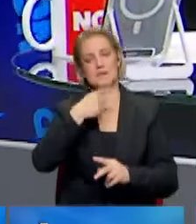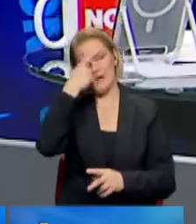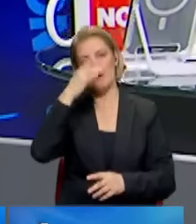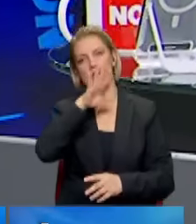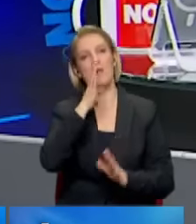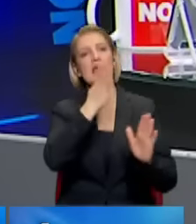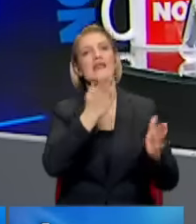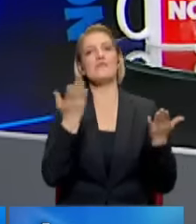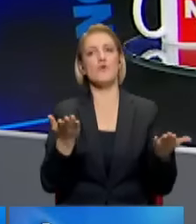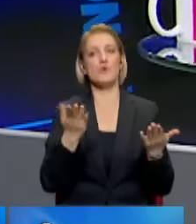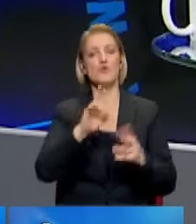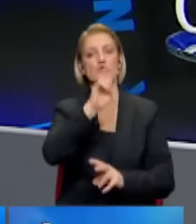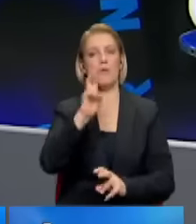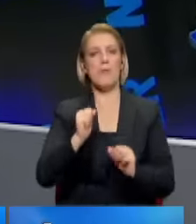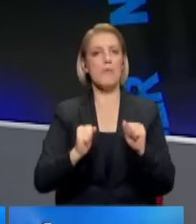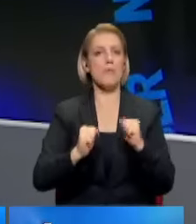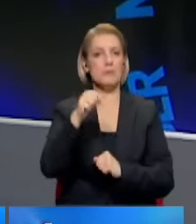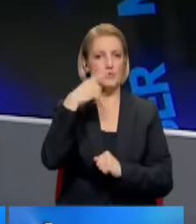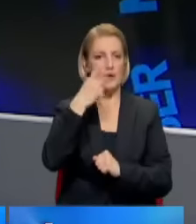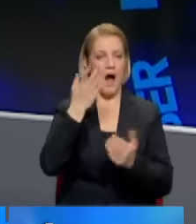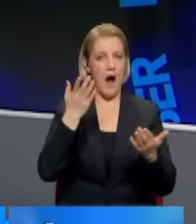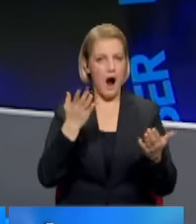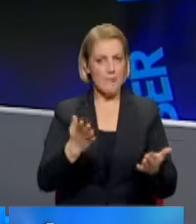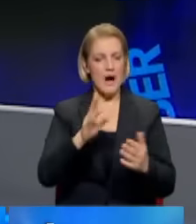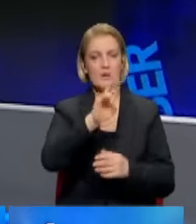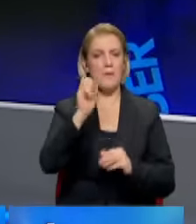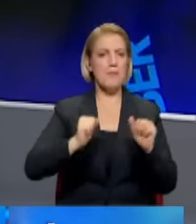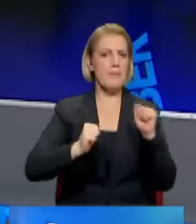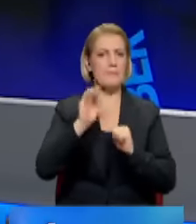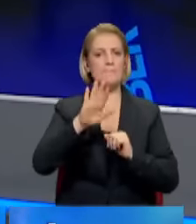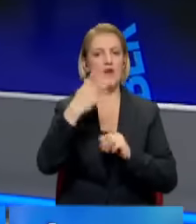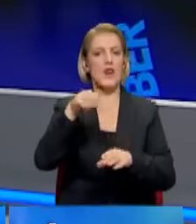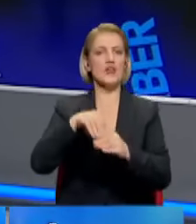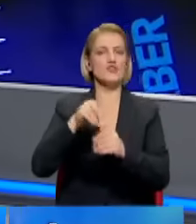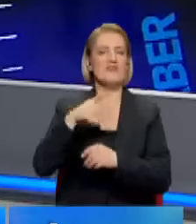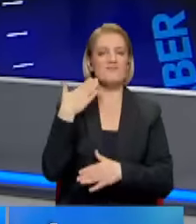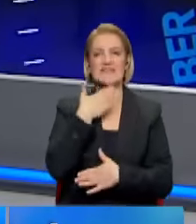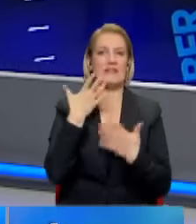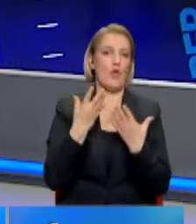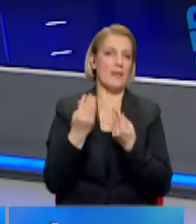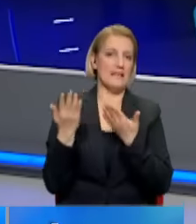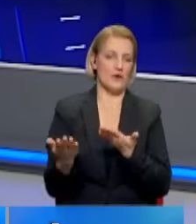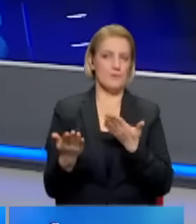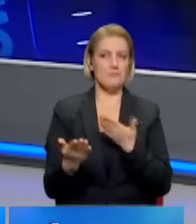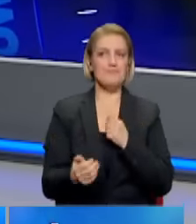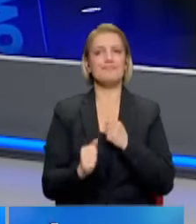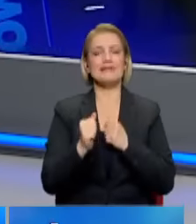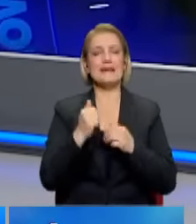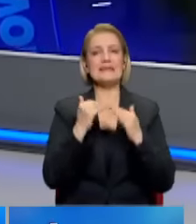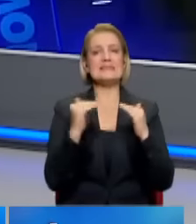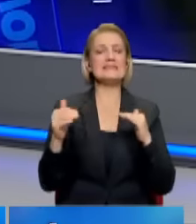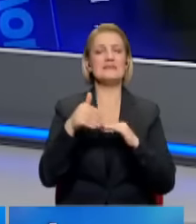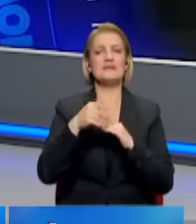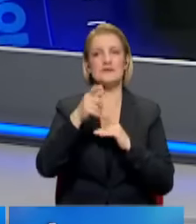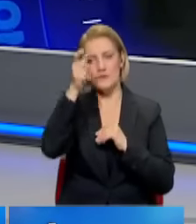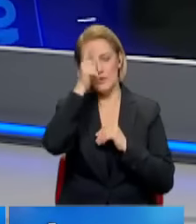dışına çok çıkamıyoruz artan döviz kurları nedeniyle ama artan döviz kurları başkaları için fırsat olabiliyor. Özellikle sınır